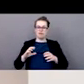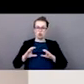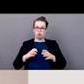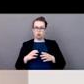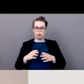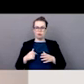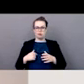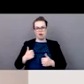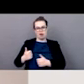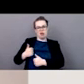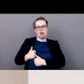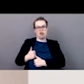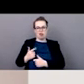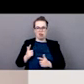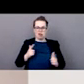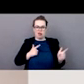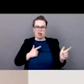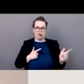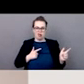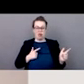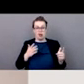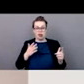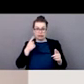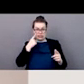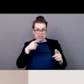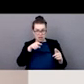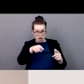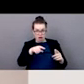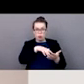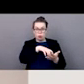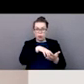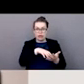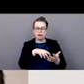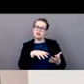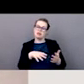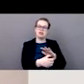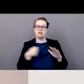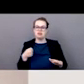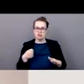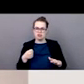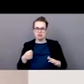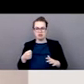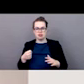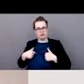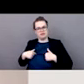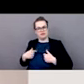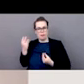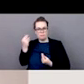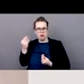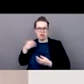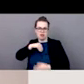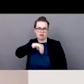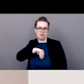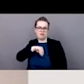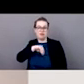criminels aussi bien que les groupes organisés et les terroristes ont tiré profit de cette situation et de cette situation